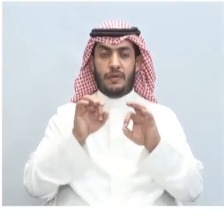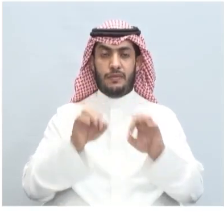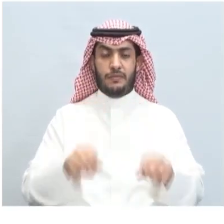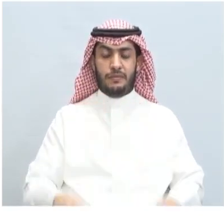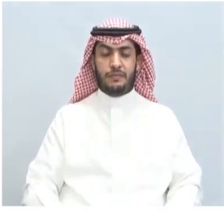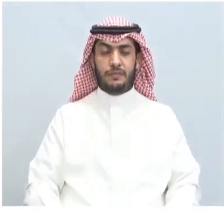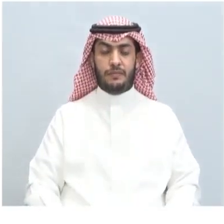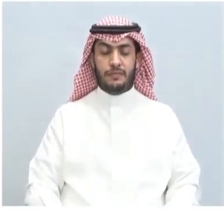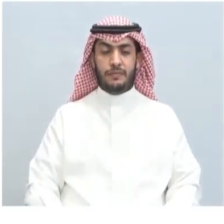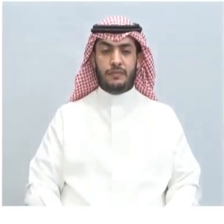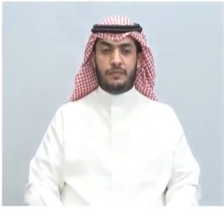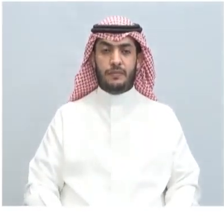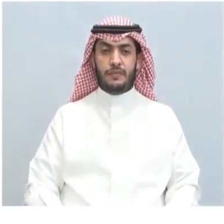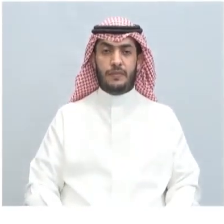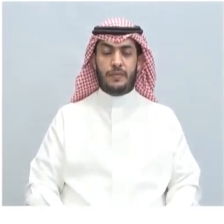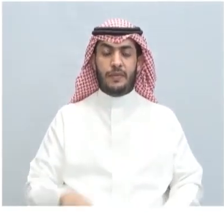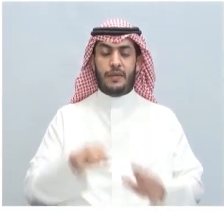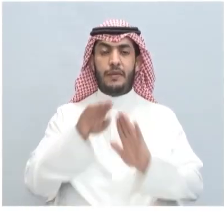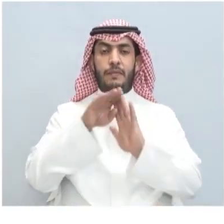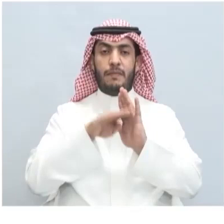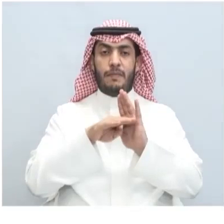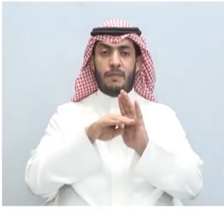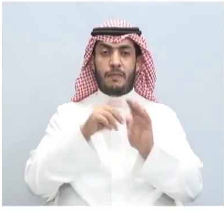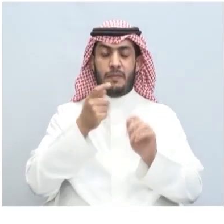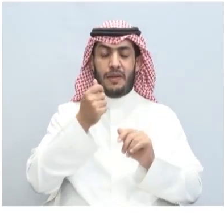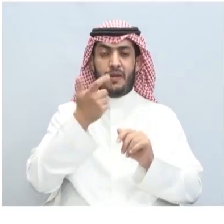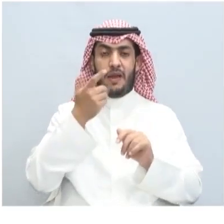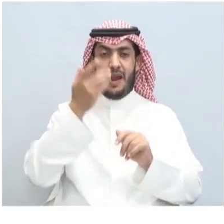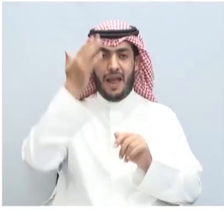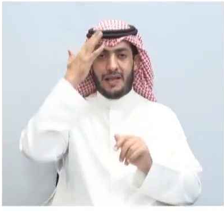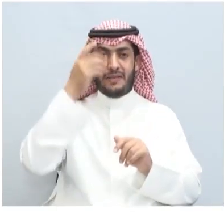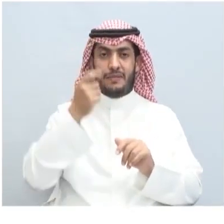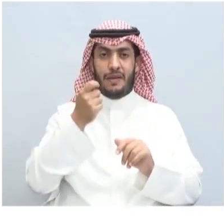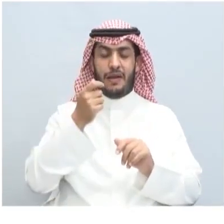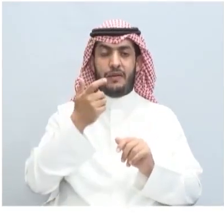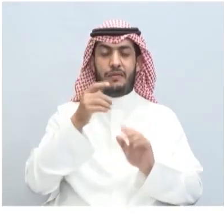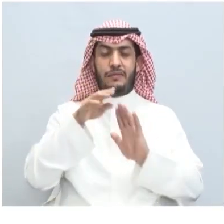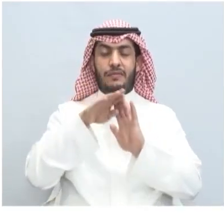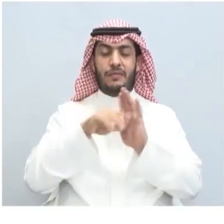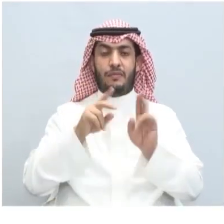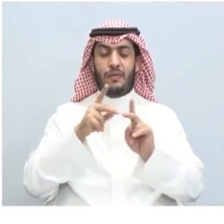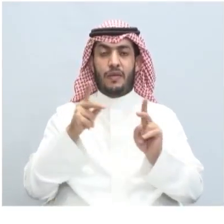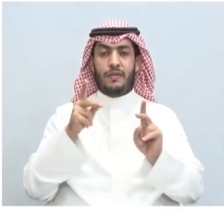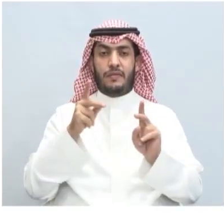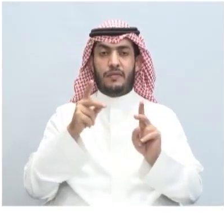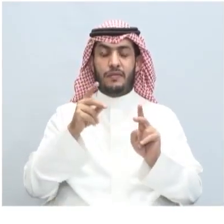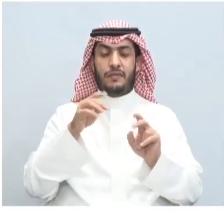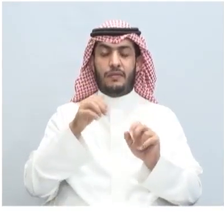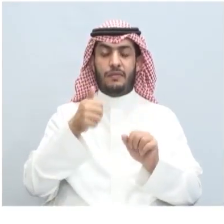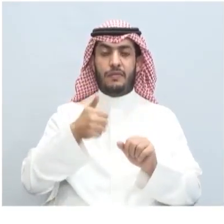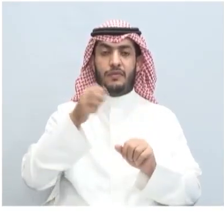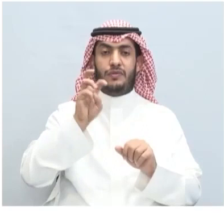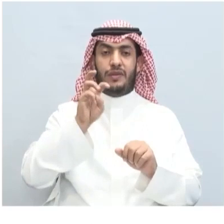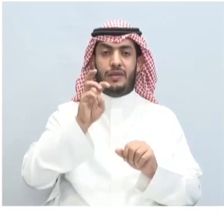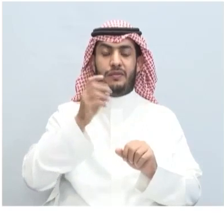ولكن لا تتغير الاصول الاصول هي كما هي المبالغ او راس المال كما هو وقد يختلف ذلك حينما تقوم